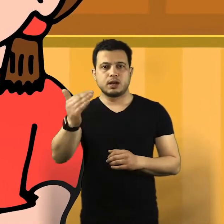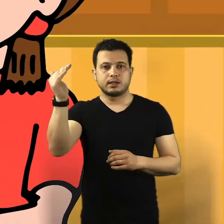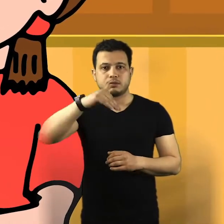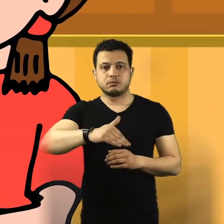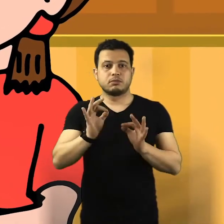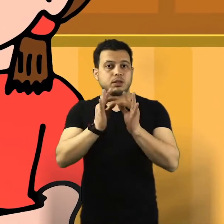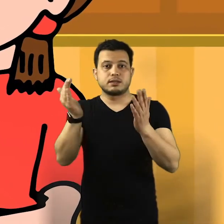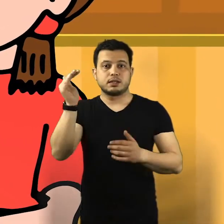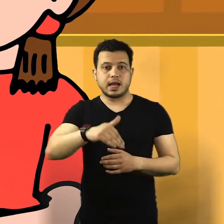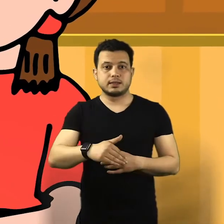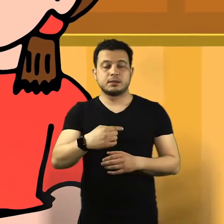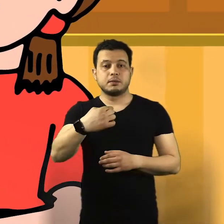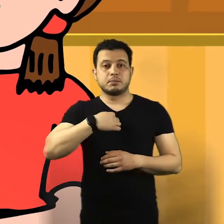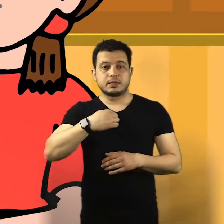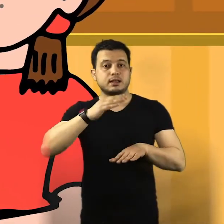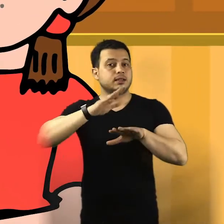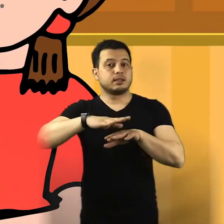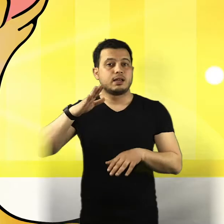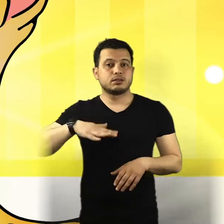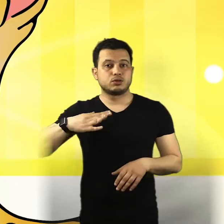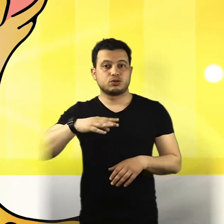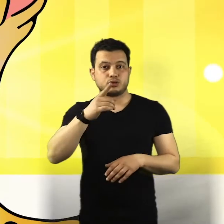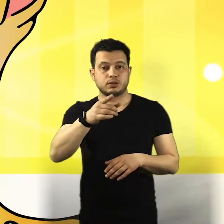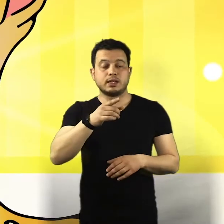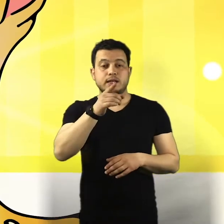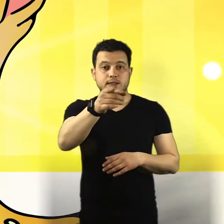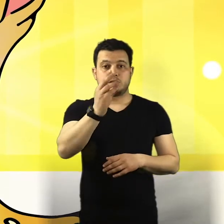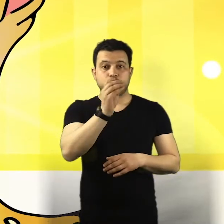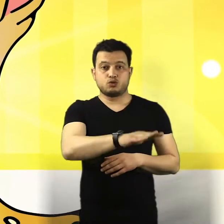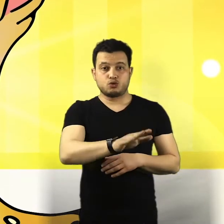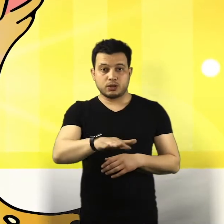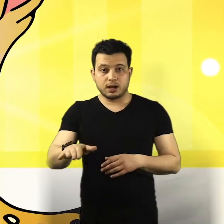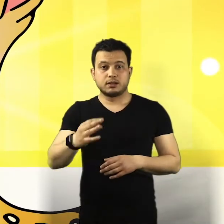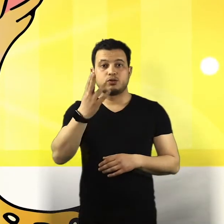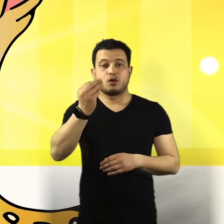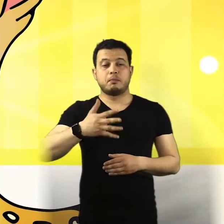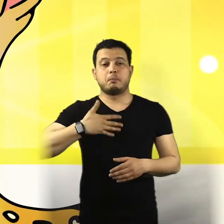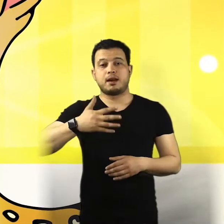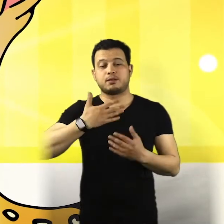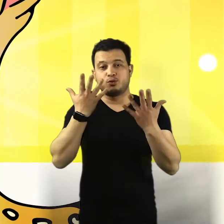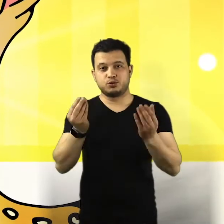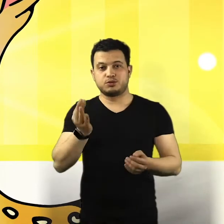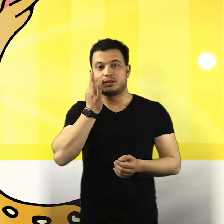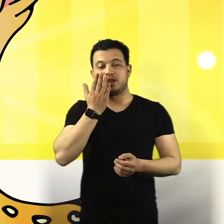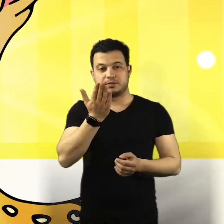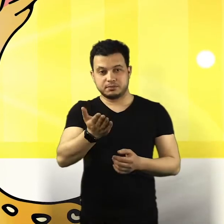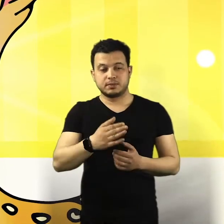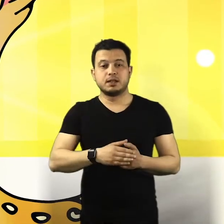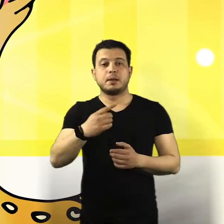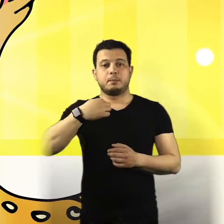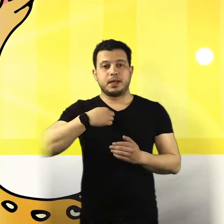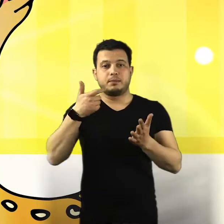geldin? Bizden ne istiyorsun? Siz çocuklarda pek bir meraklı oluyorsunuz canım Neyse,